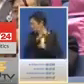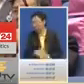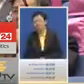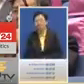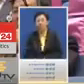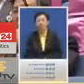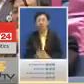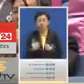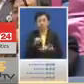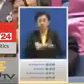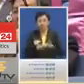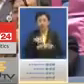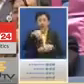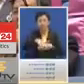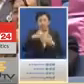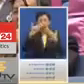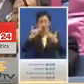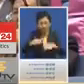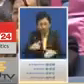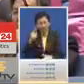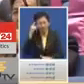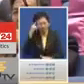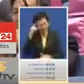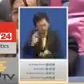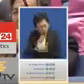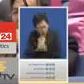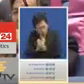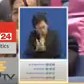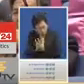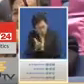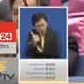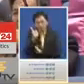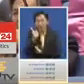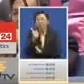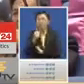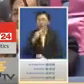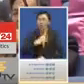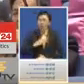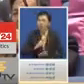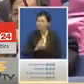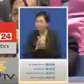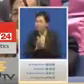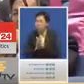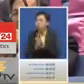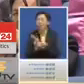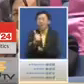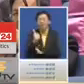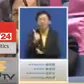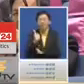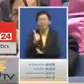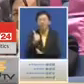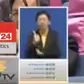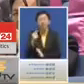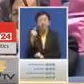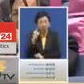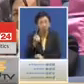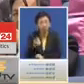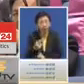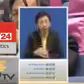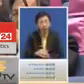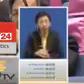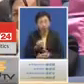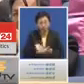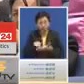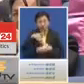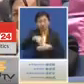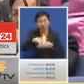การเลือกตั้งแล้วหวังว่าจะดีขึ้นเลยไหมน่าจะดีขึ้นแต่ท่านฟังไหมล่ะเลือกตั้งเส